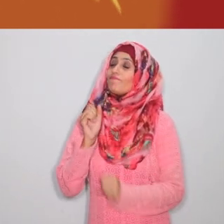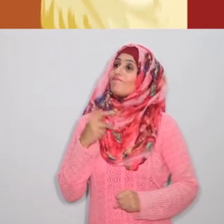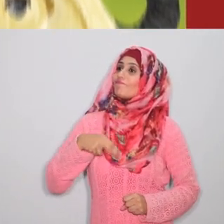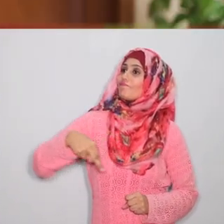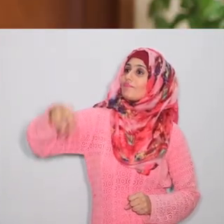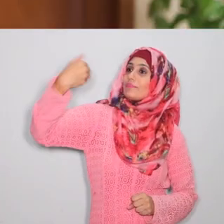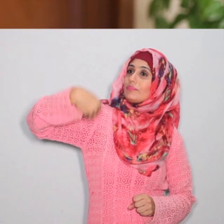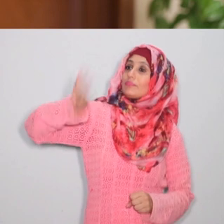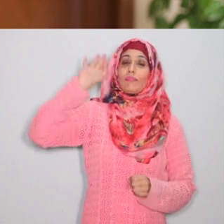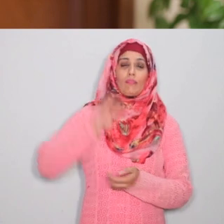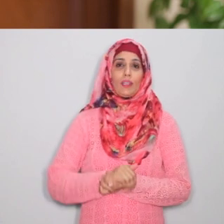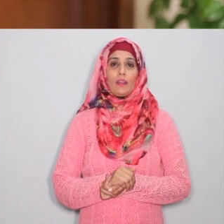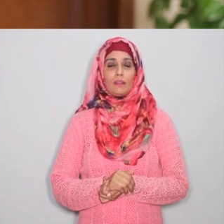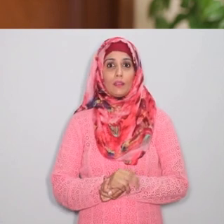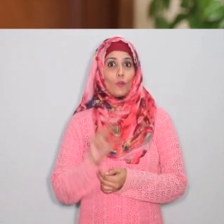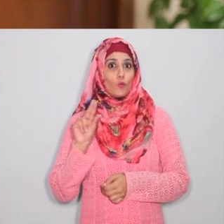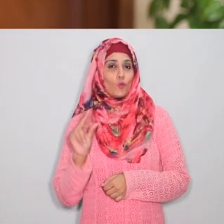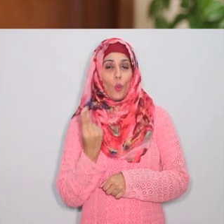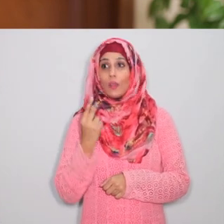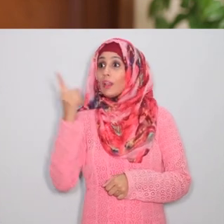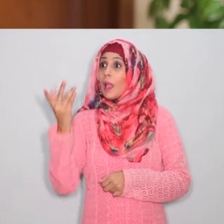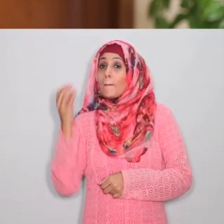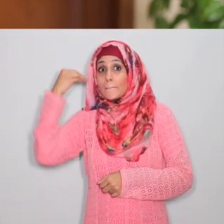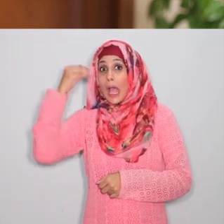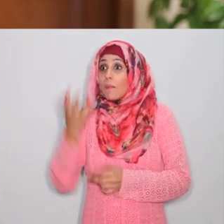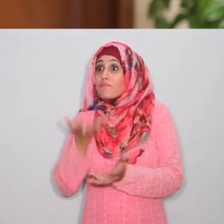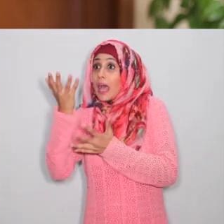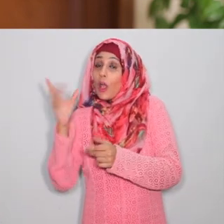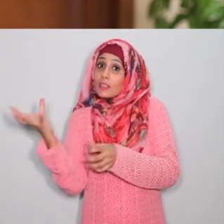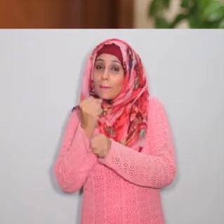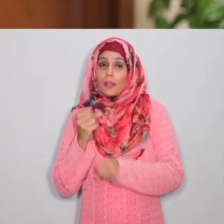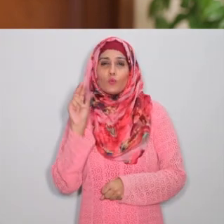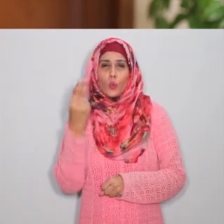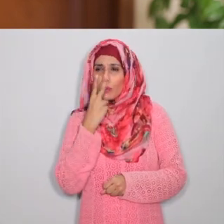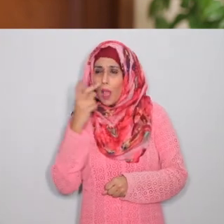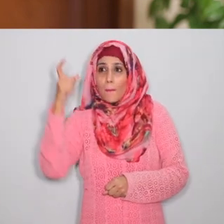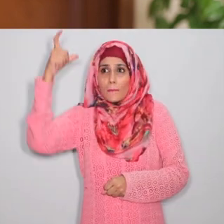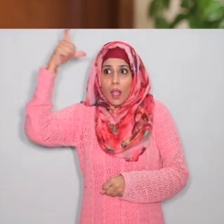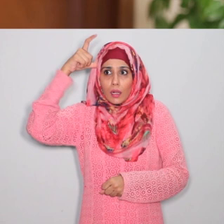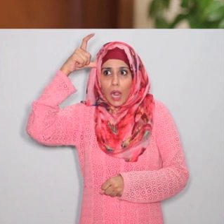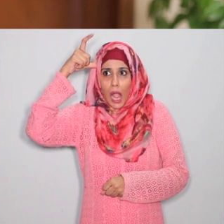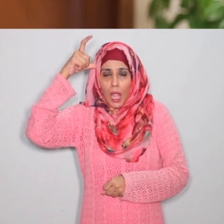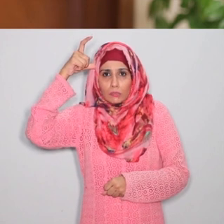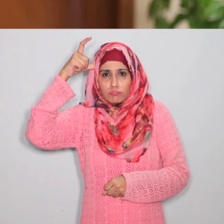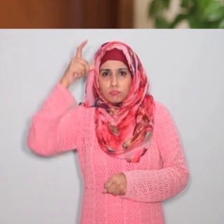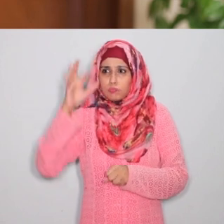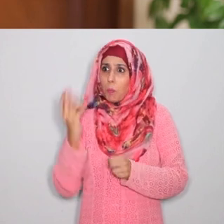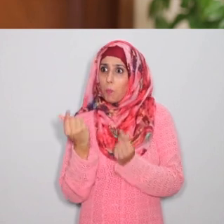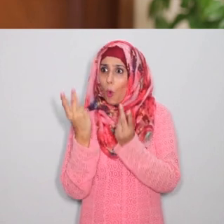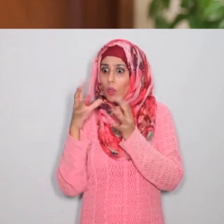चली गई कुछ देर बाद नोनी के नजदीक आते हुए गाय के हुजूम